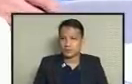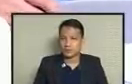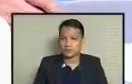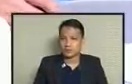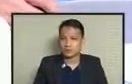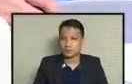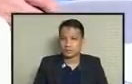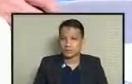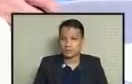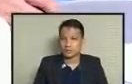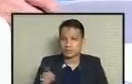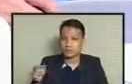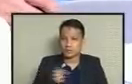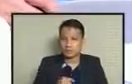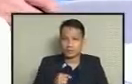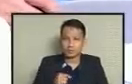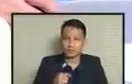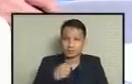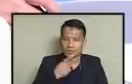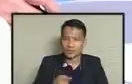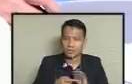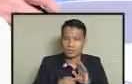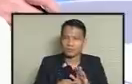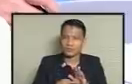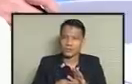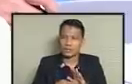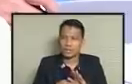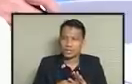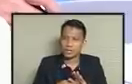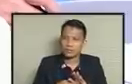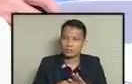Okay. Bakit daw po palaging delayed ang sahod?